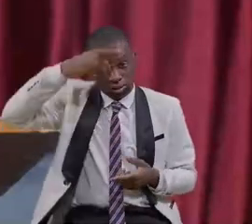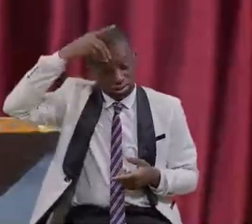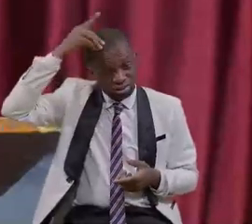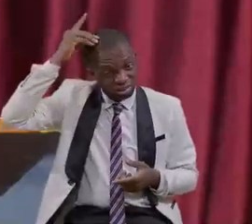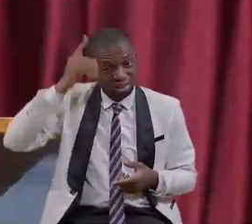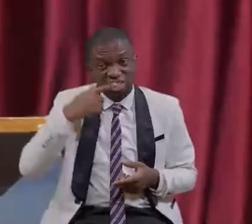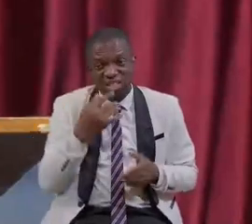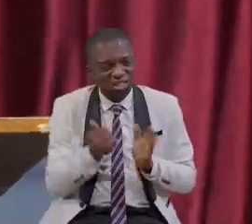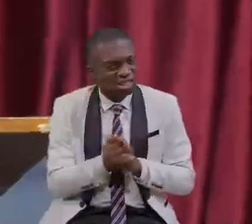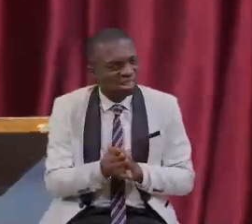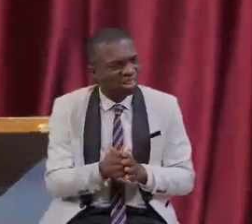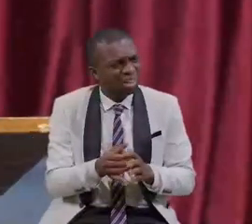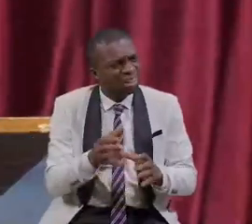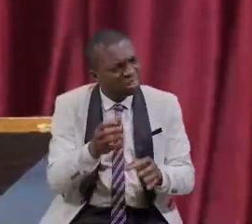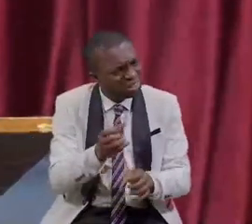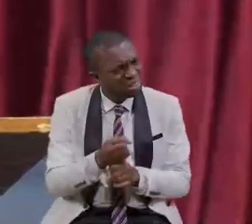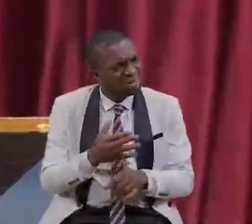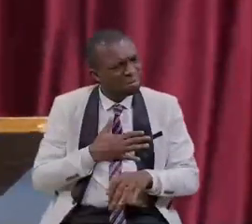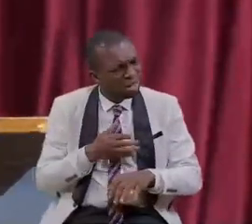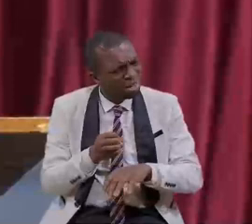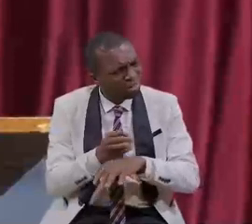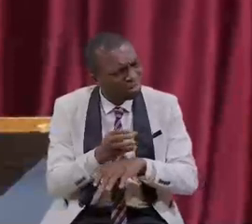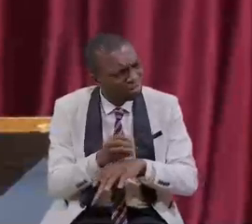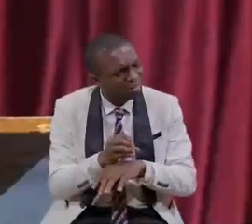Daniel a dit, écoute mon conseil.